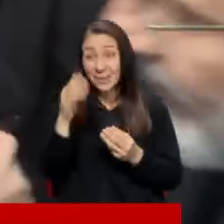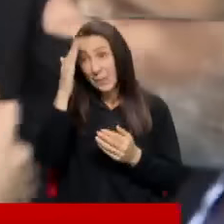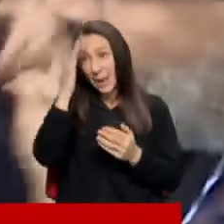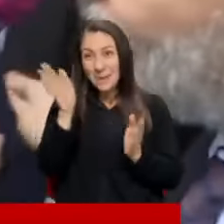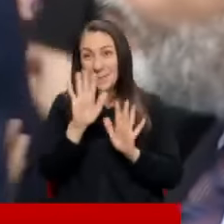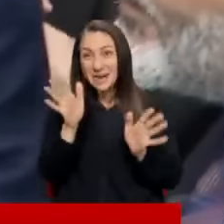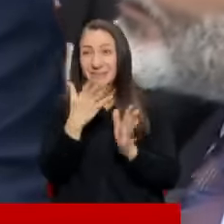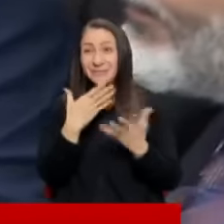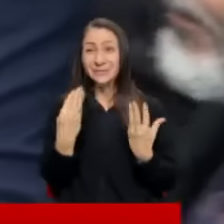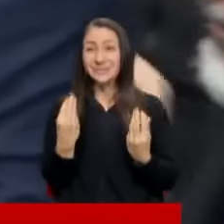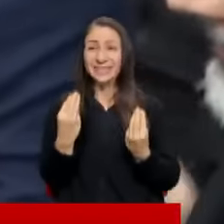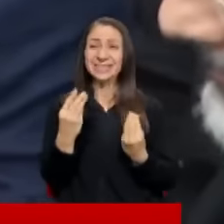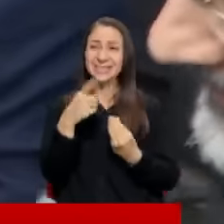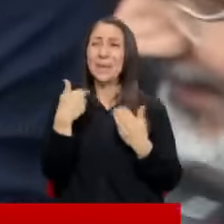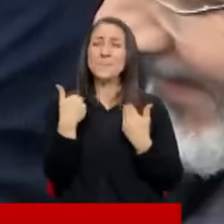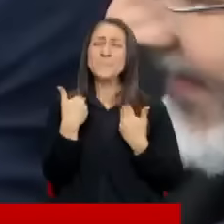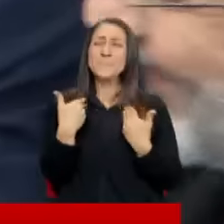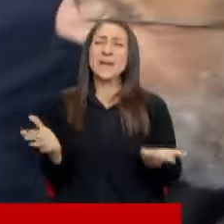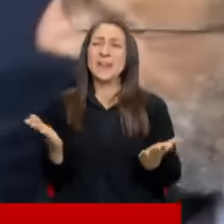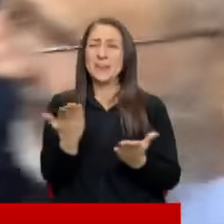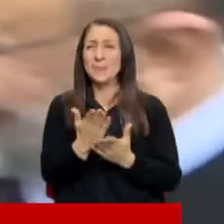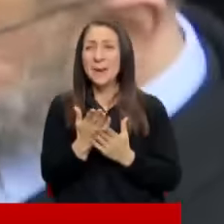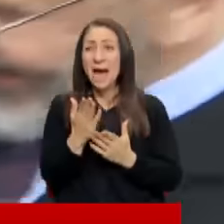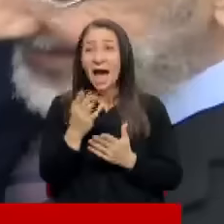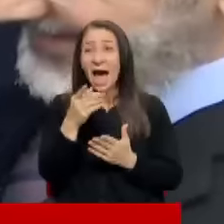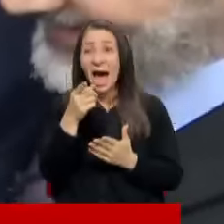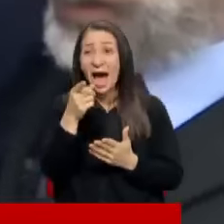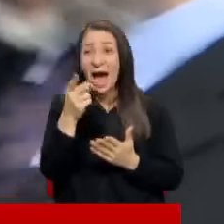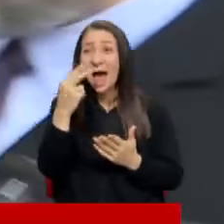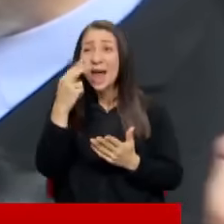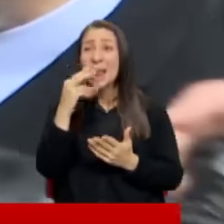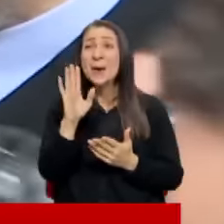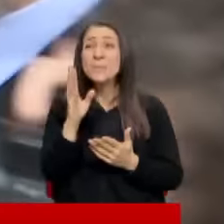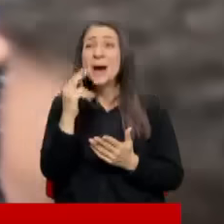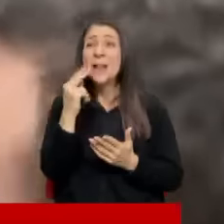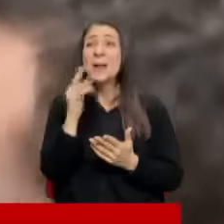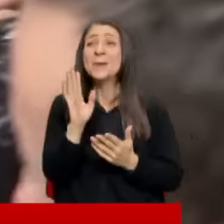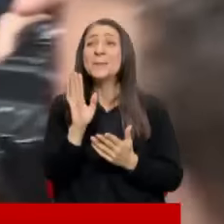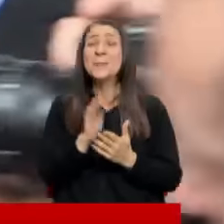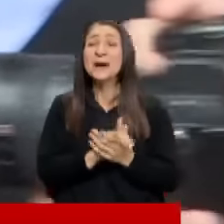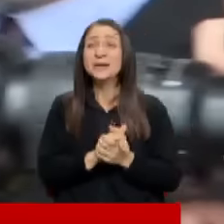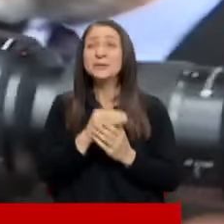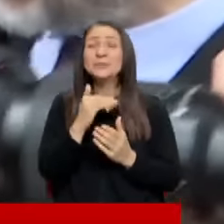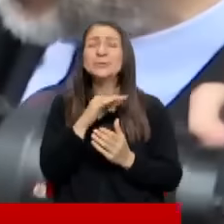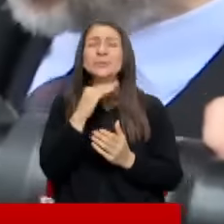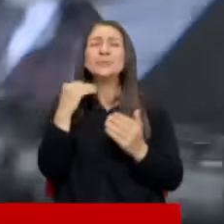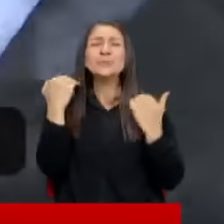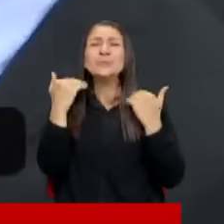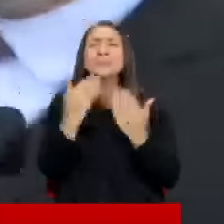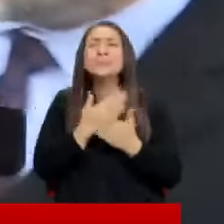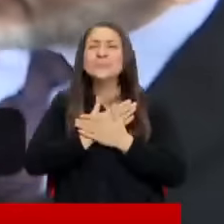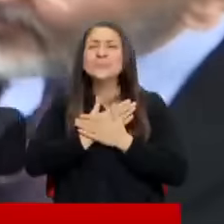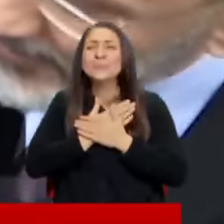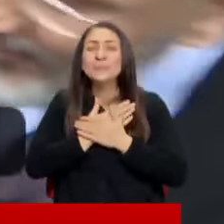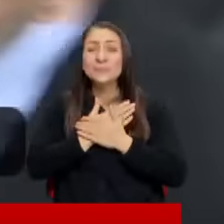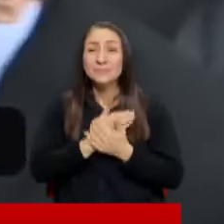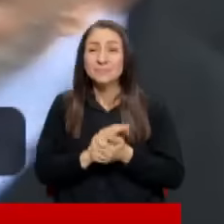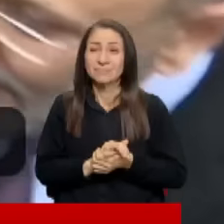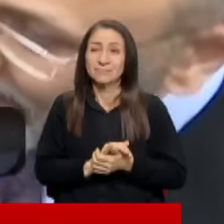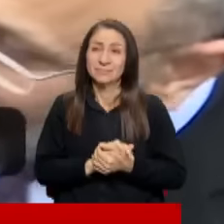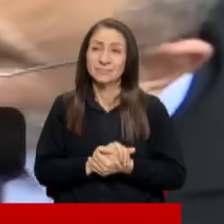Çok güzelsiniz, bayıldım. Ay fıstık, ağlama. Kuzum benim. Ne söyle bakayım? Hocam,